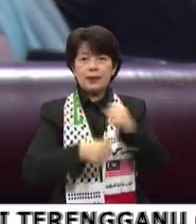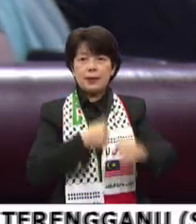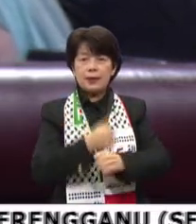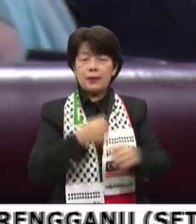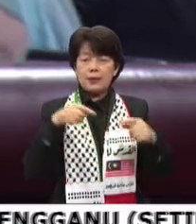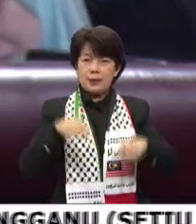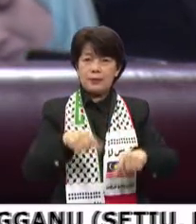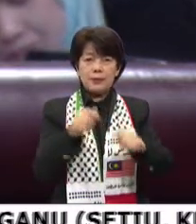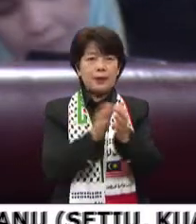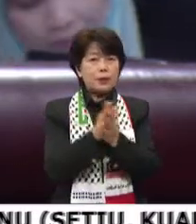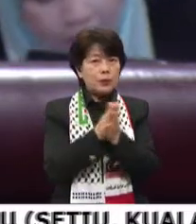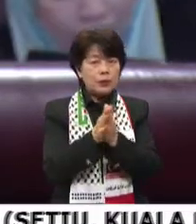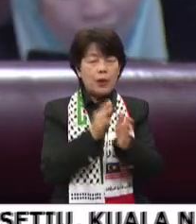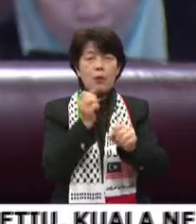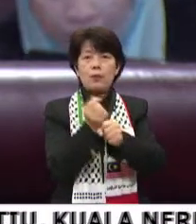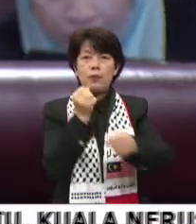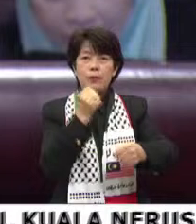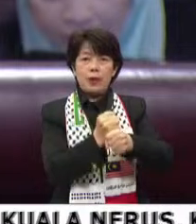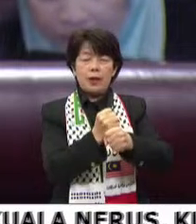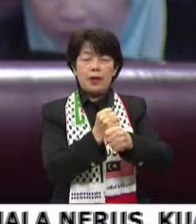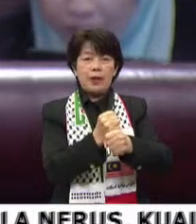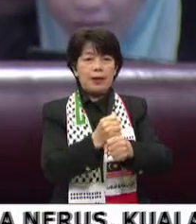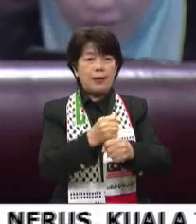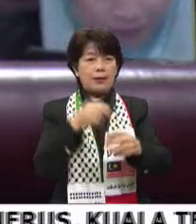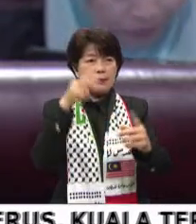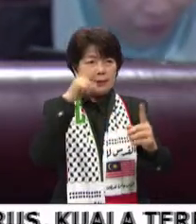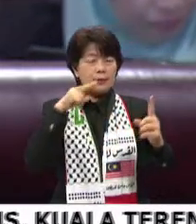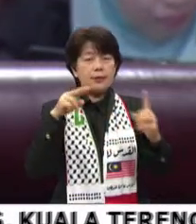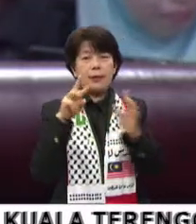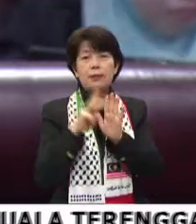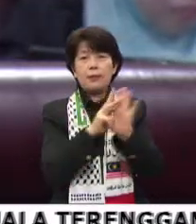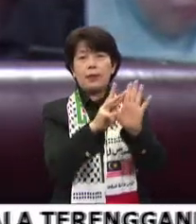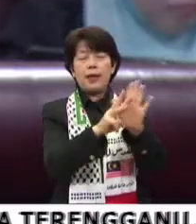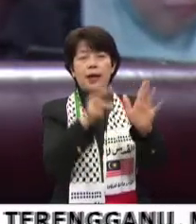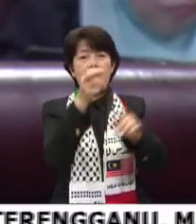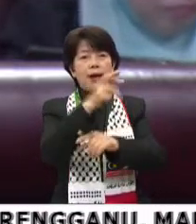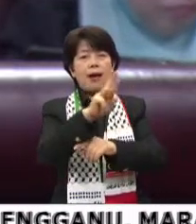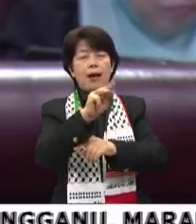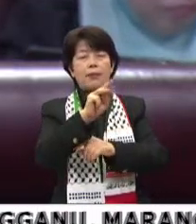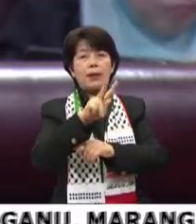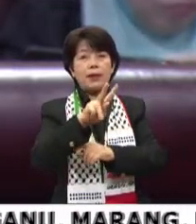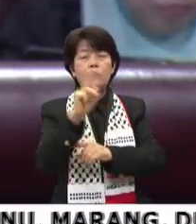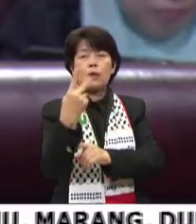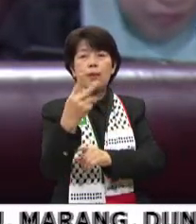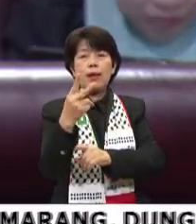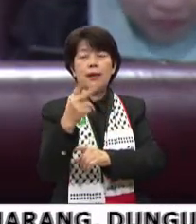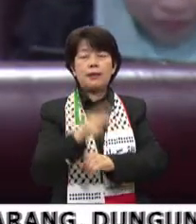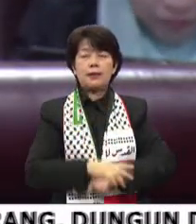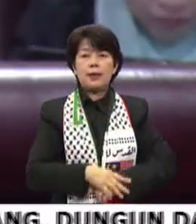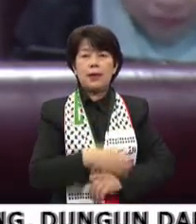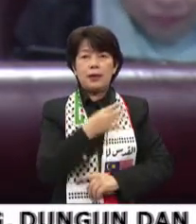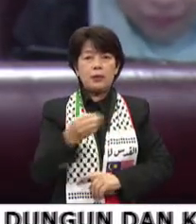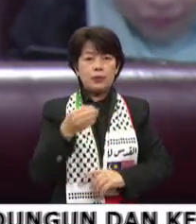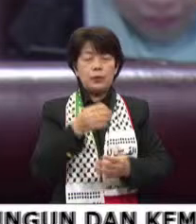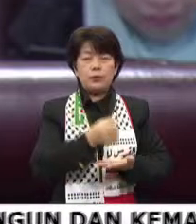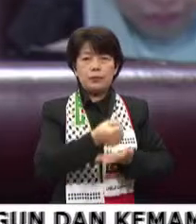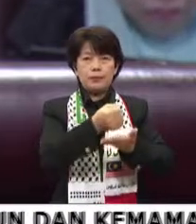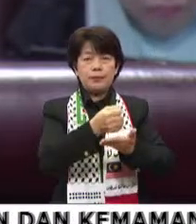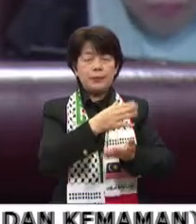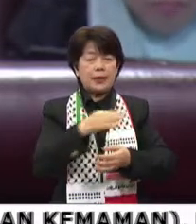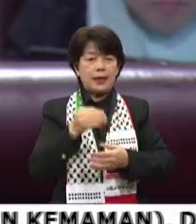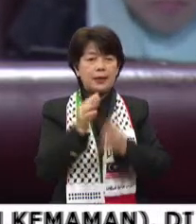antara usaha dalam merealisasikan pelan pelaksanaan dasar RMK ke-12 untuk melaksanakan